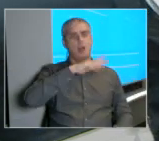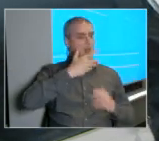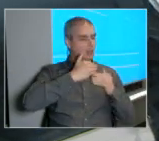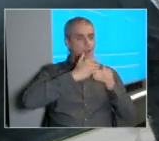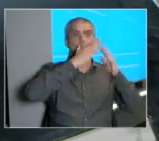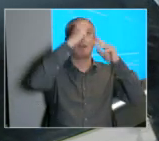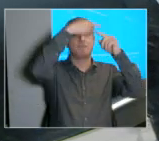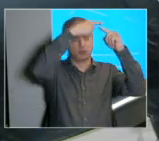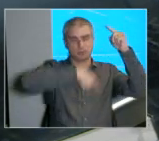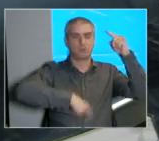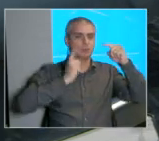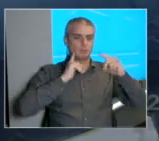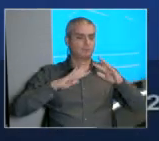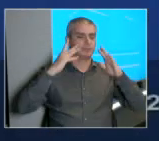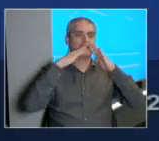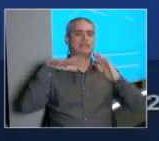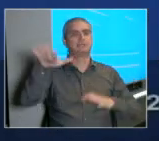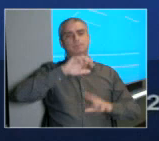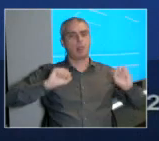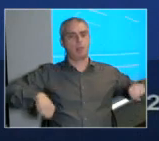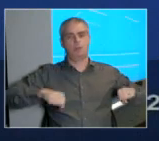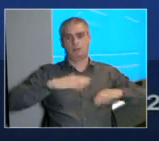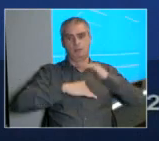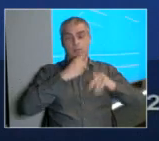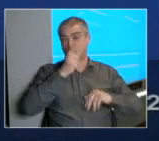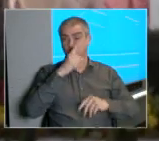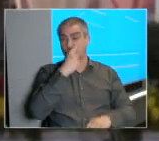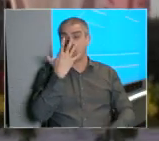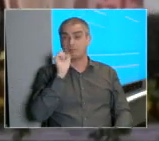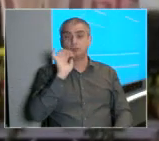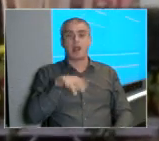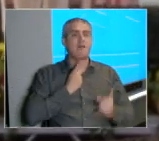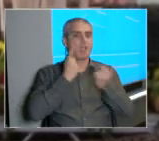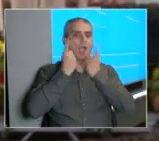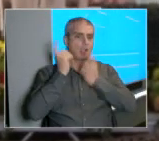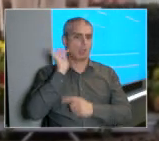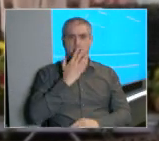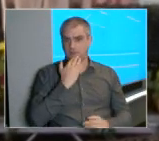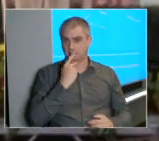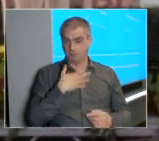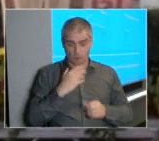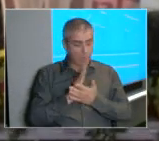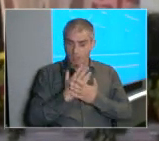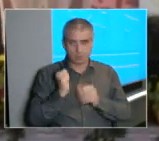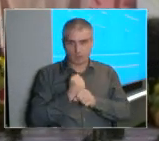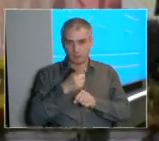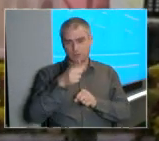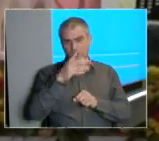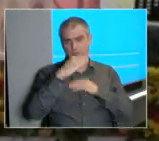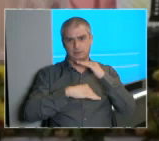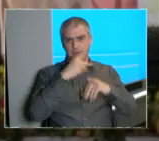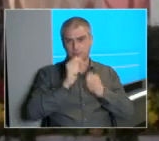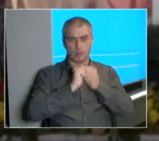הגבול, קוראים לזה חיזבאלסטן, שיש שם 150 אלף רקטות שמאיימות על ישראל, וההחלטה להפעיל אותה היא בידי חיזבאללה